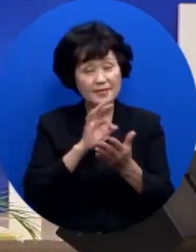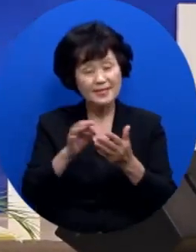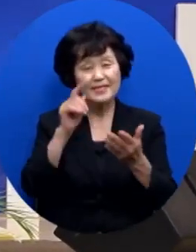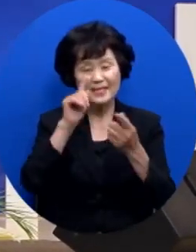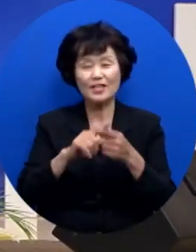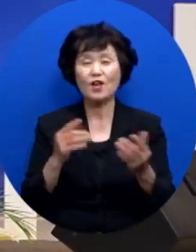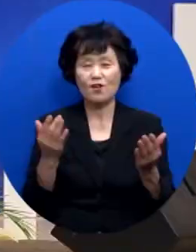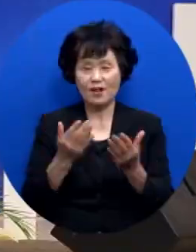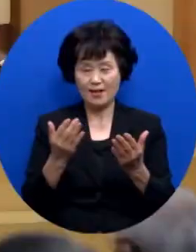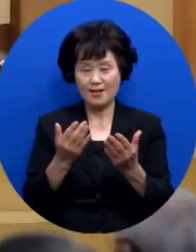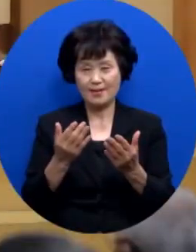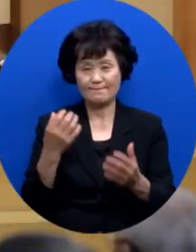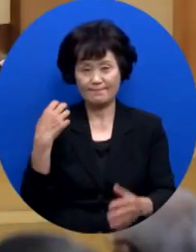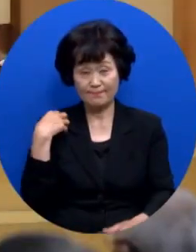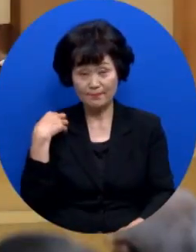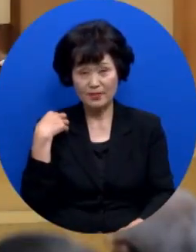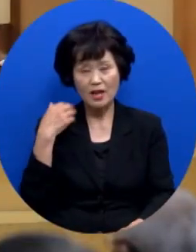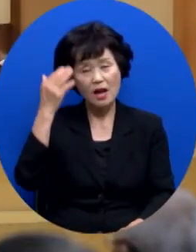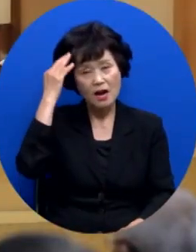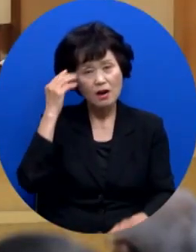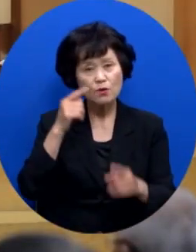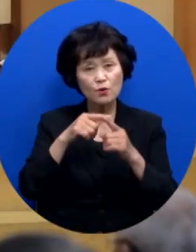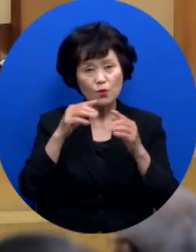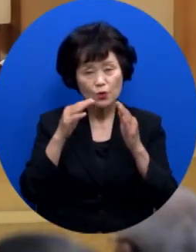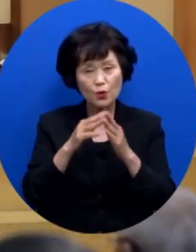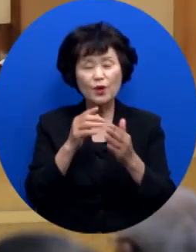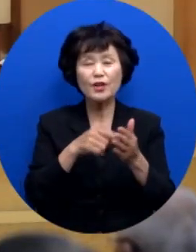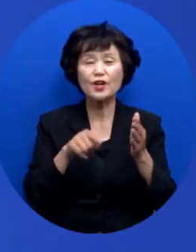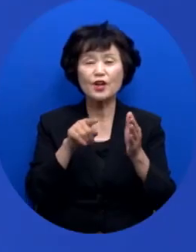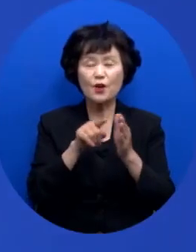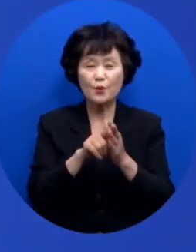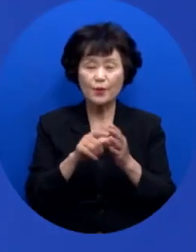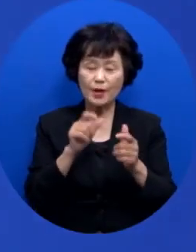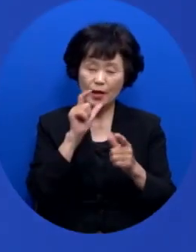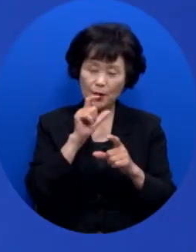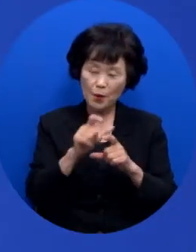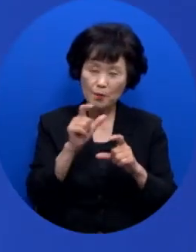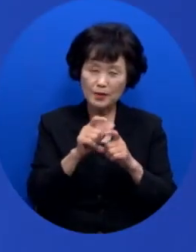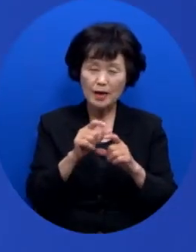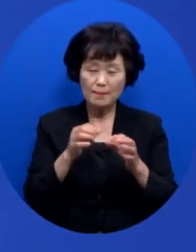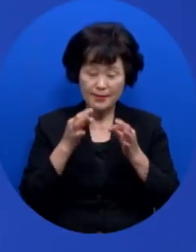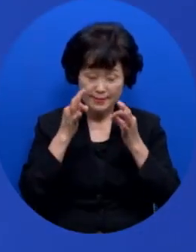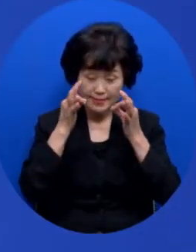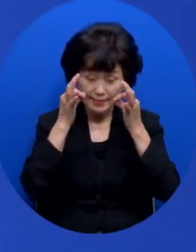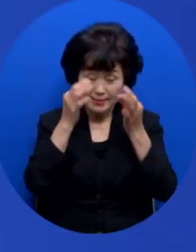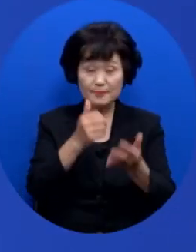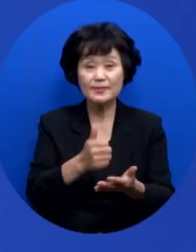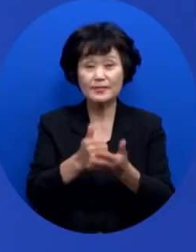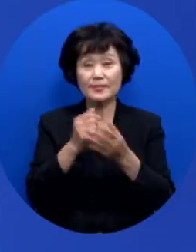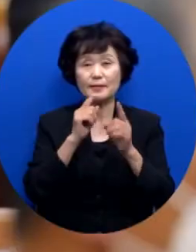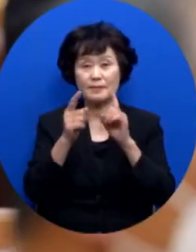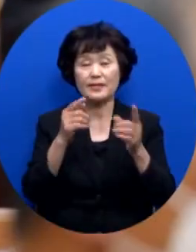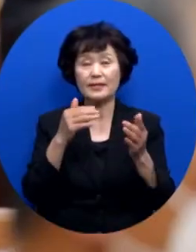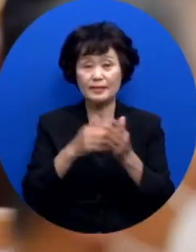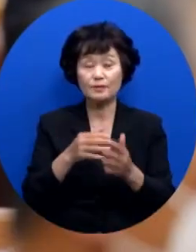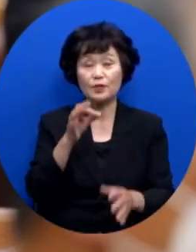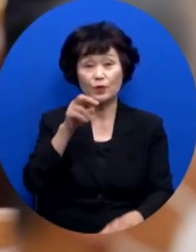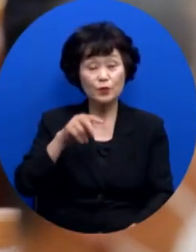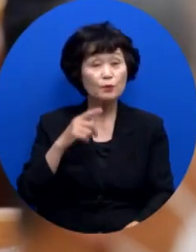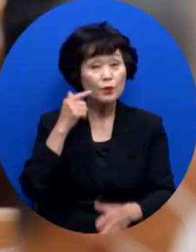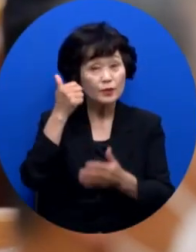일하겠다며 한국교회를 위해 고민하며 최선을 다해 섬기겠다고 취임 소감을 전했습니다. 윤문기